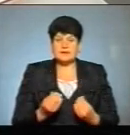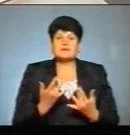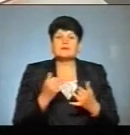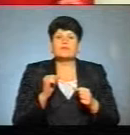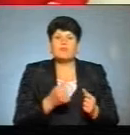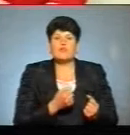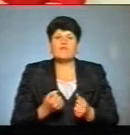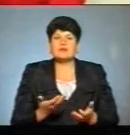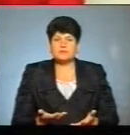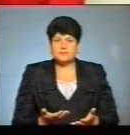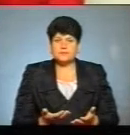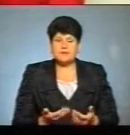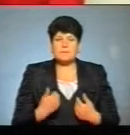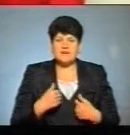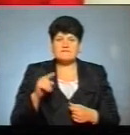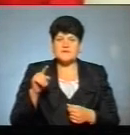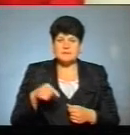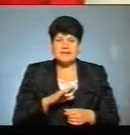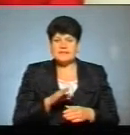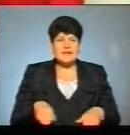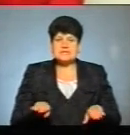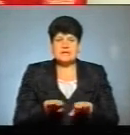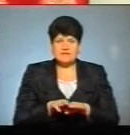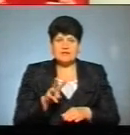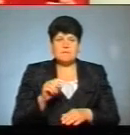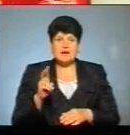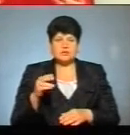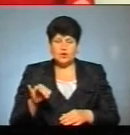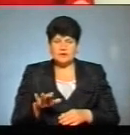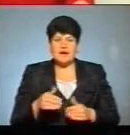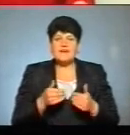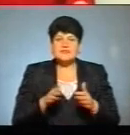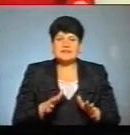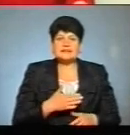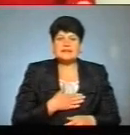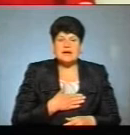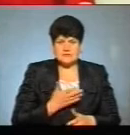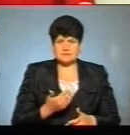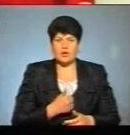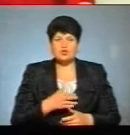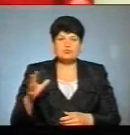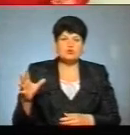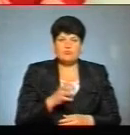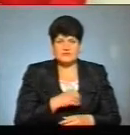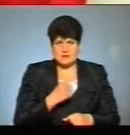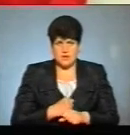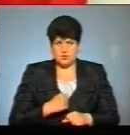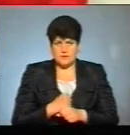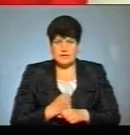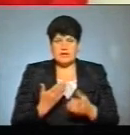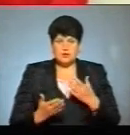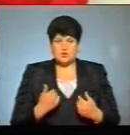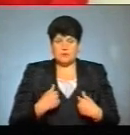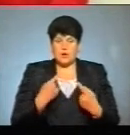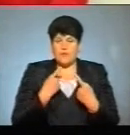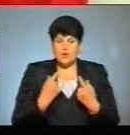може витягнути? Ми вимагаємо не закривати Макдональдс. Ми вимагаємо відкрити нас. Ми хочемо, щоб всі працювали. Якщо ми говоримо